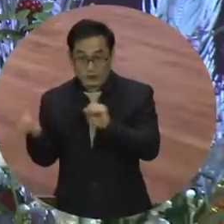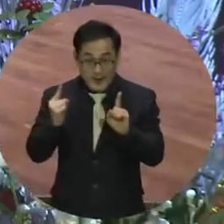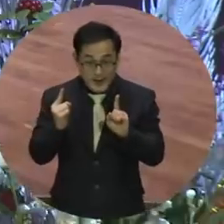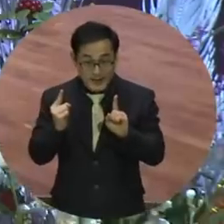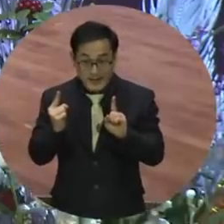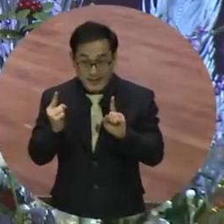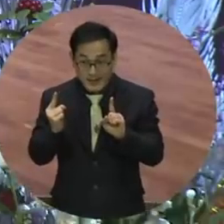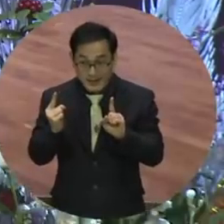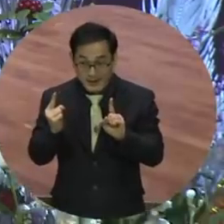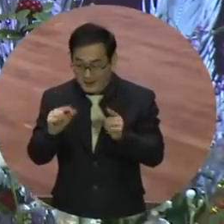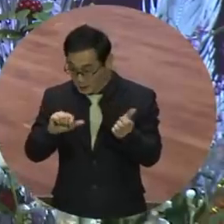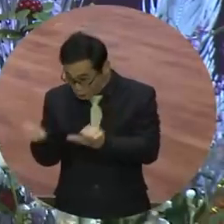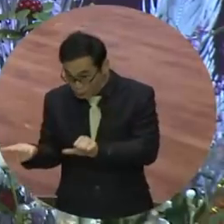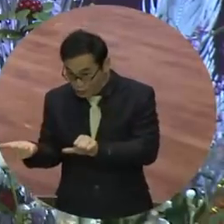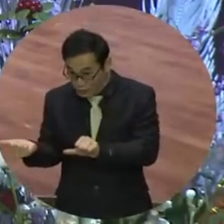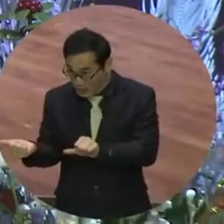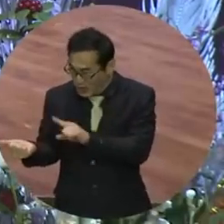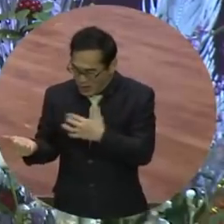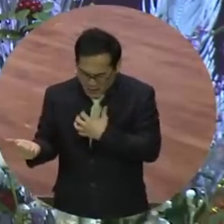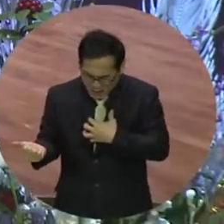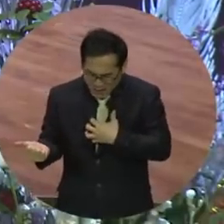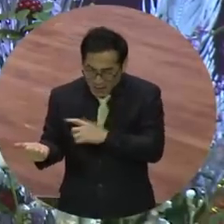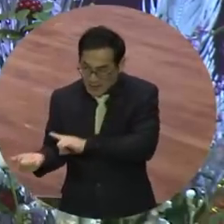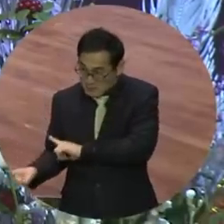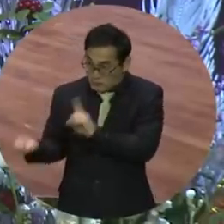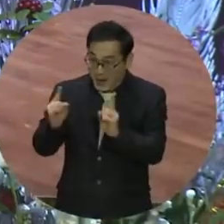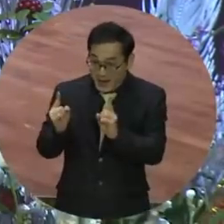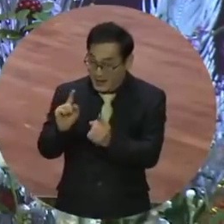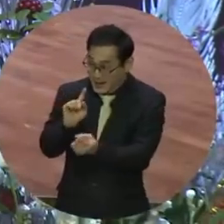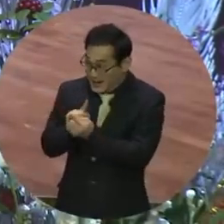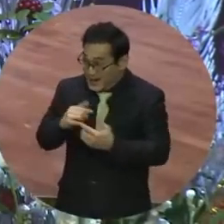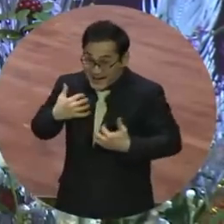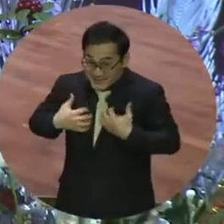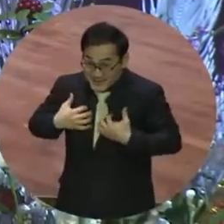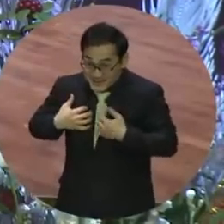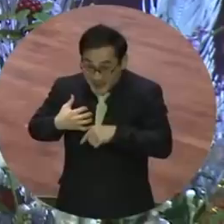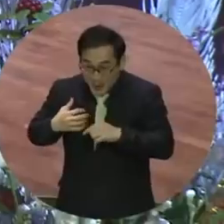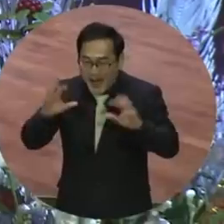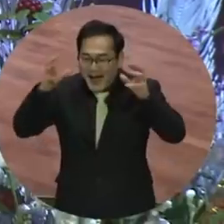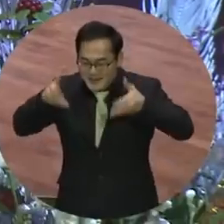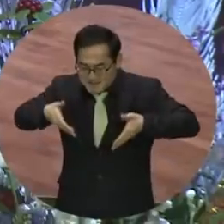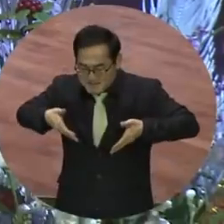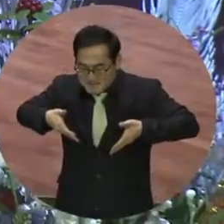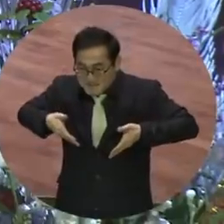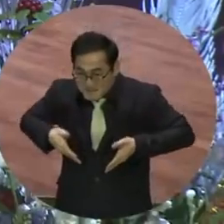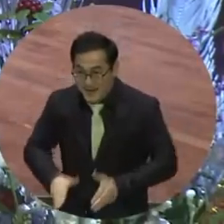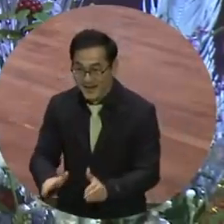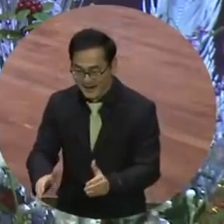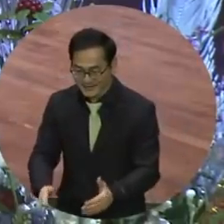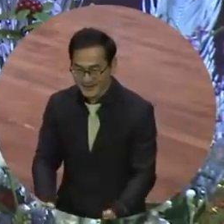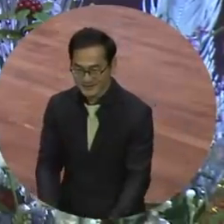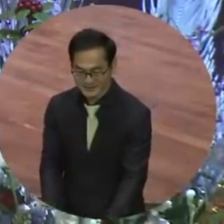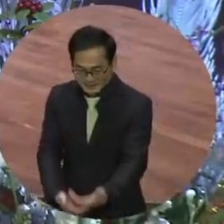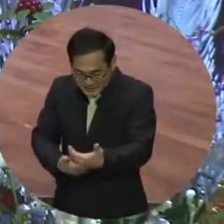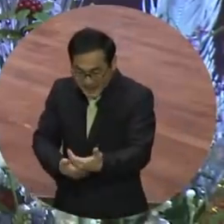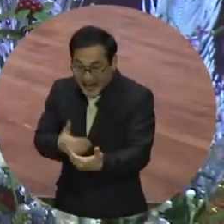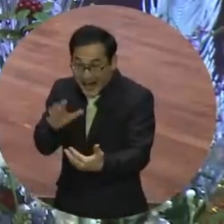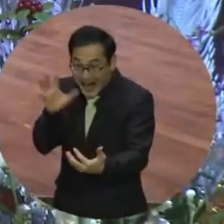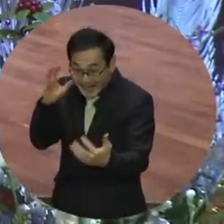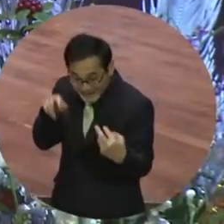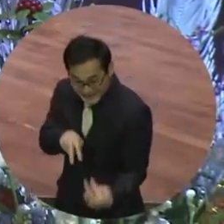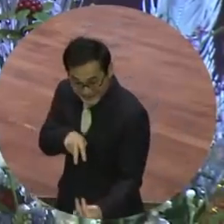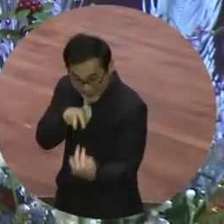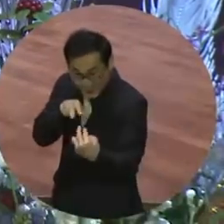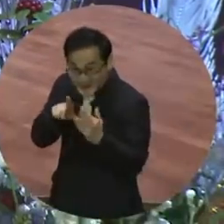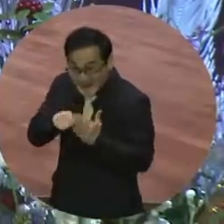그 기쁨은 여자가 아이를 해산하고 나서 난 이후에 아이를